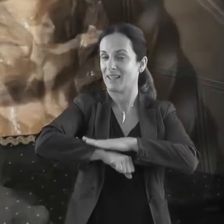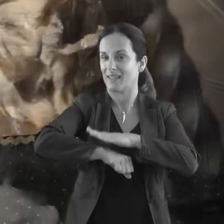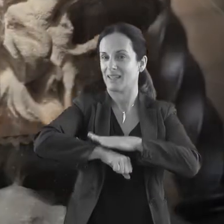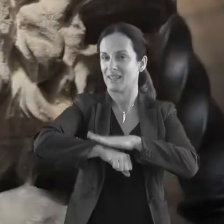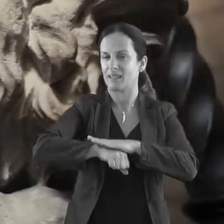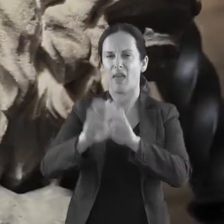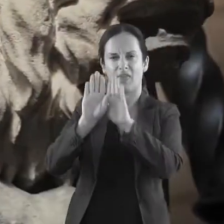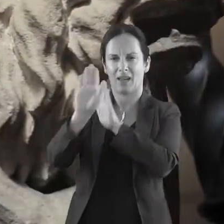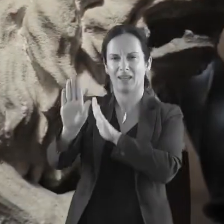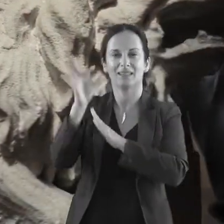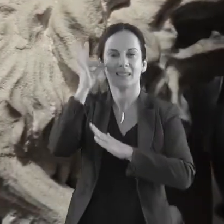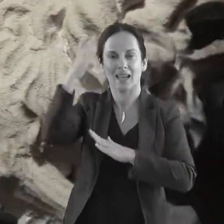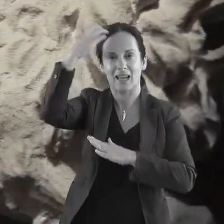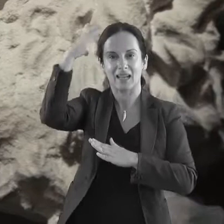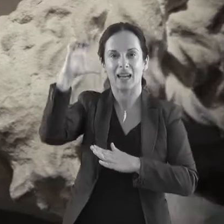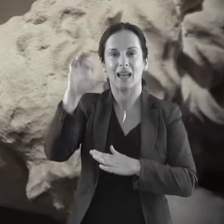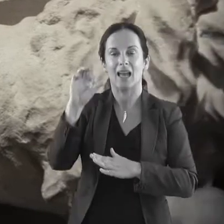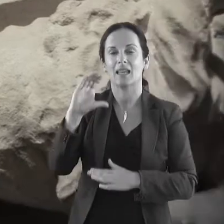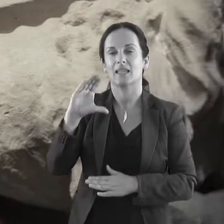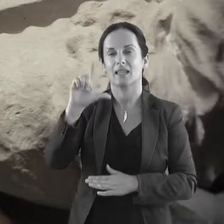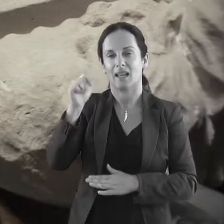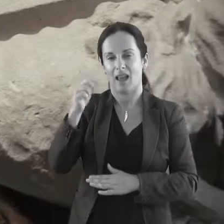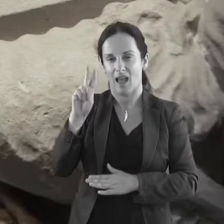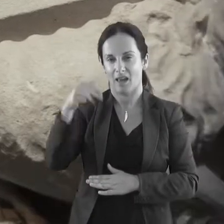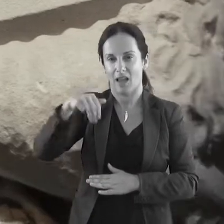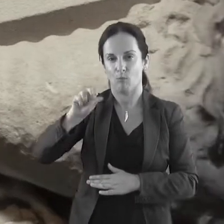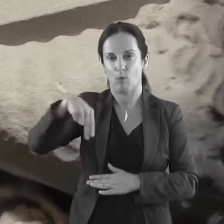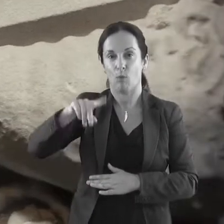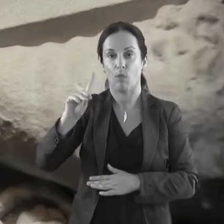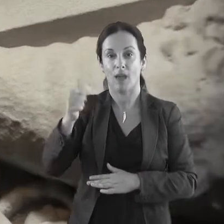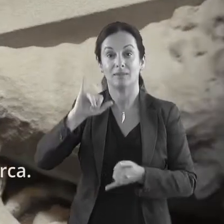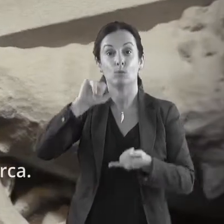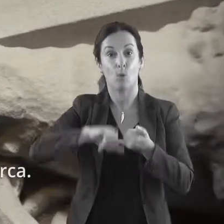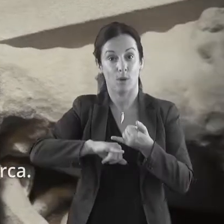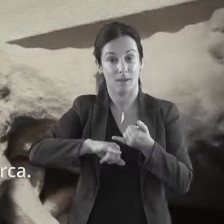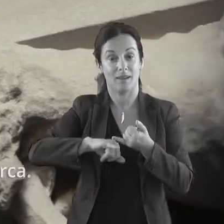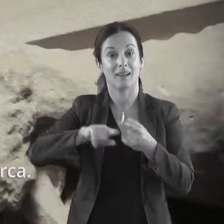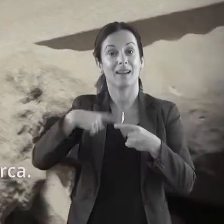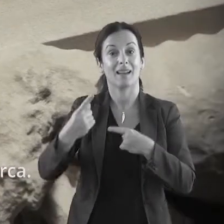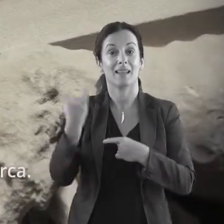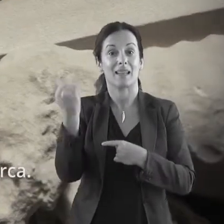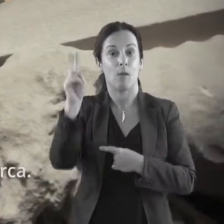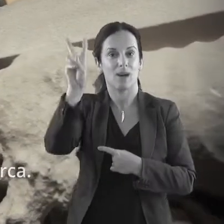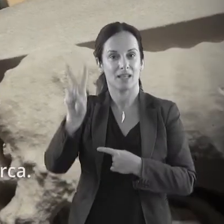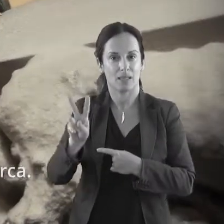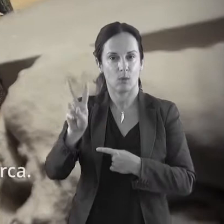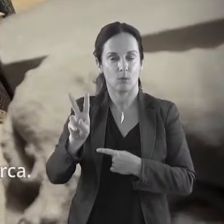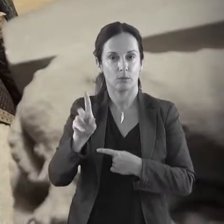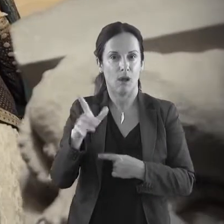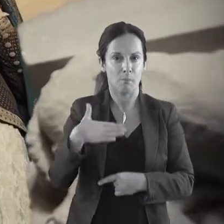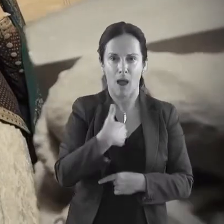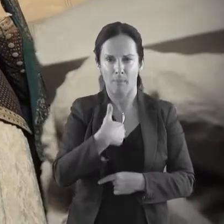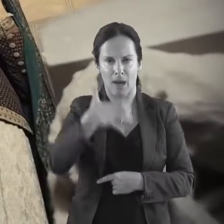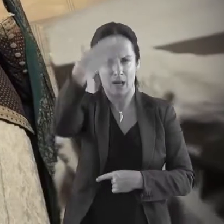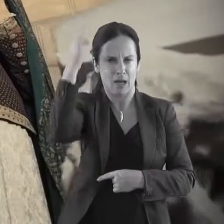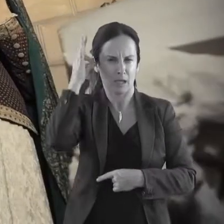girant la vista a la dreta, ens apareix, davant de tot, la reina Esclaramunda de Foix, esposa del rei Jaume II de Mallorca.